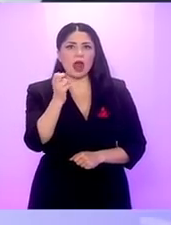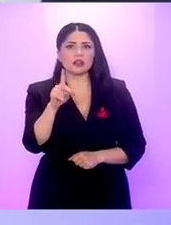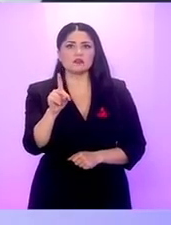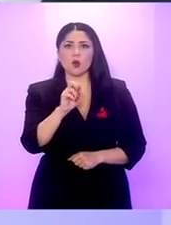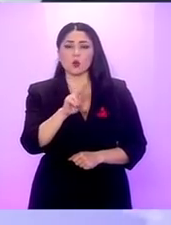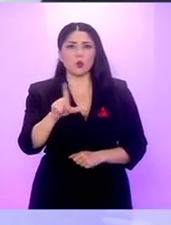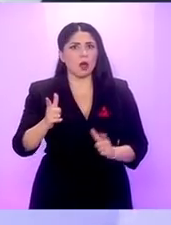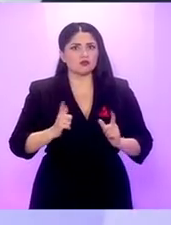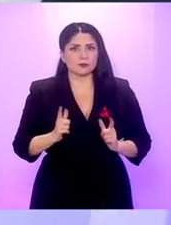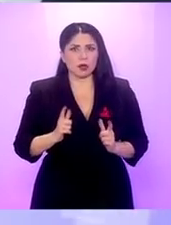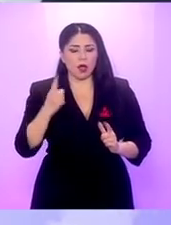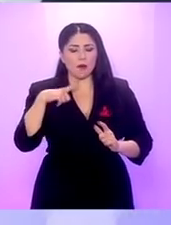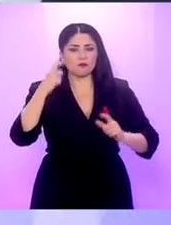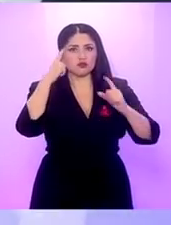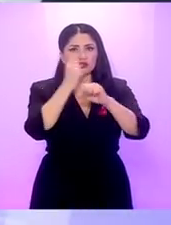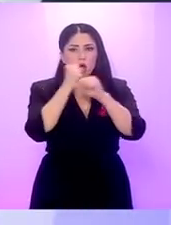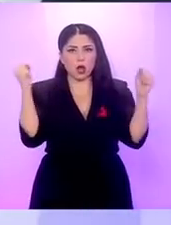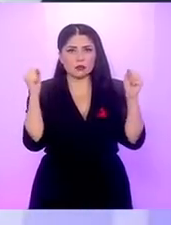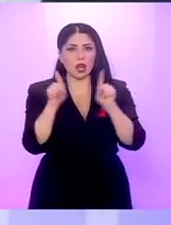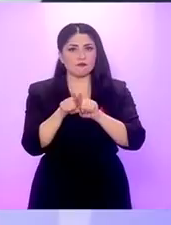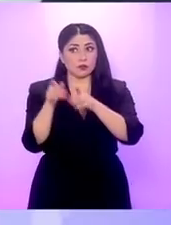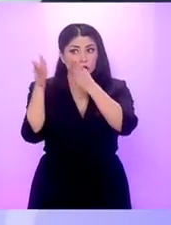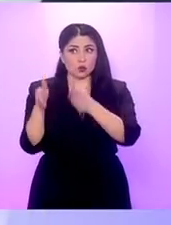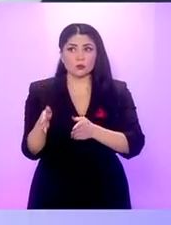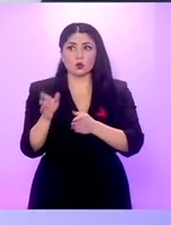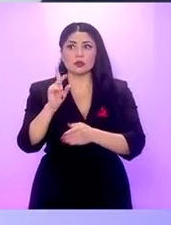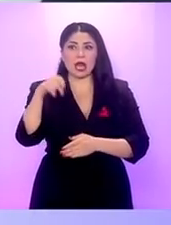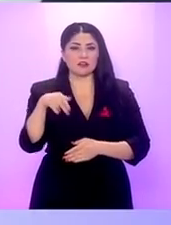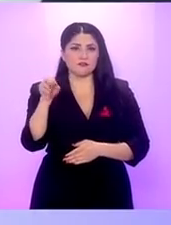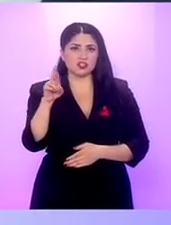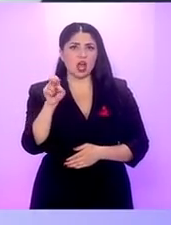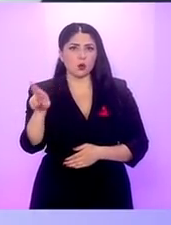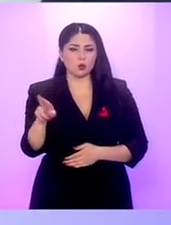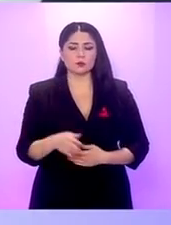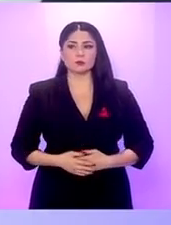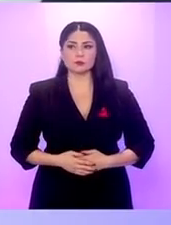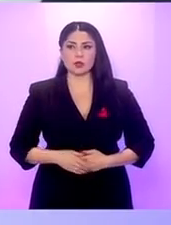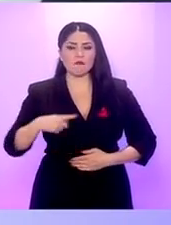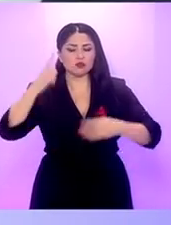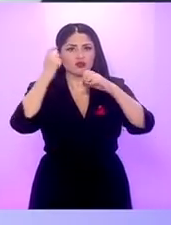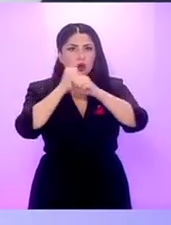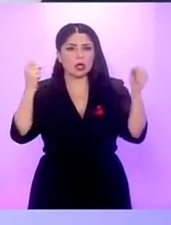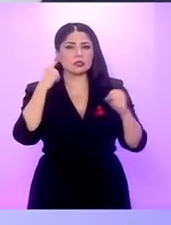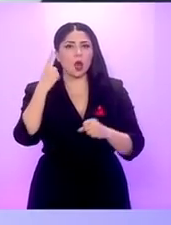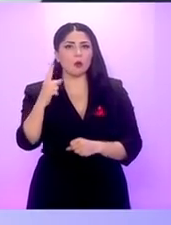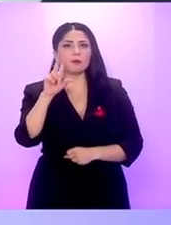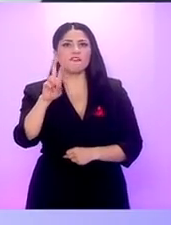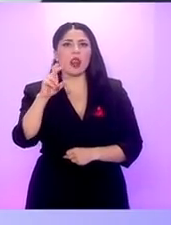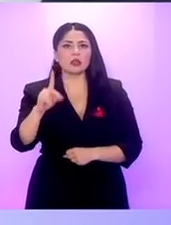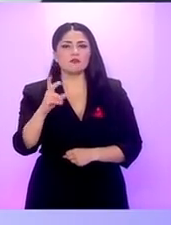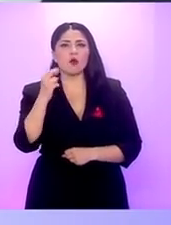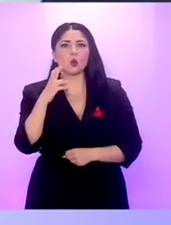așteptam, repet, am fost șocat și eu și repet, subliniez, șocat să-l aud pe Vlad Voiculescu